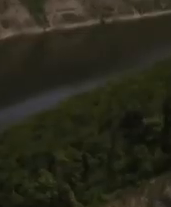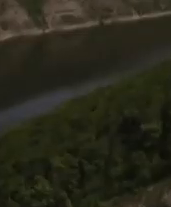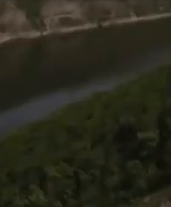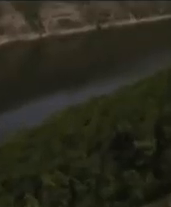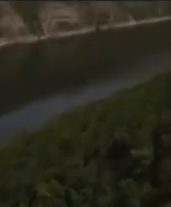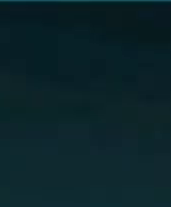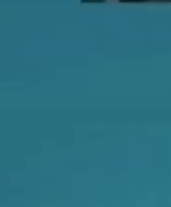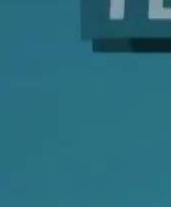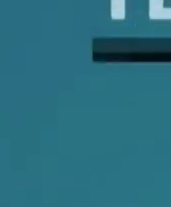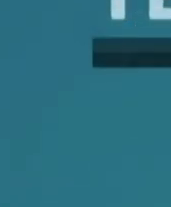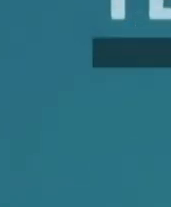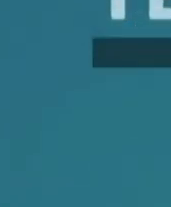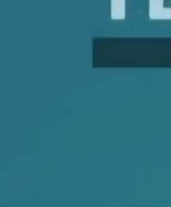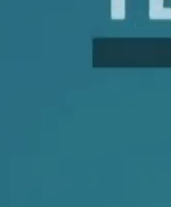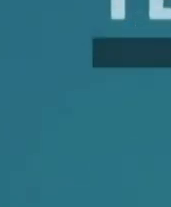Музика